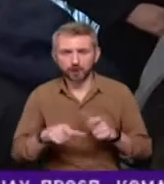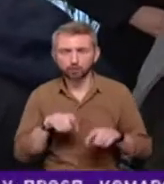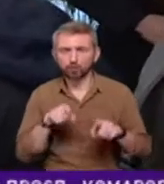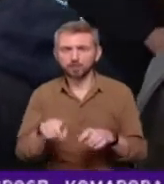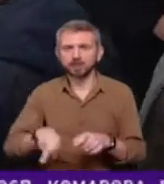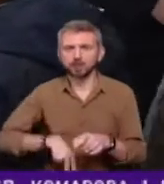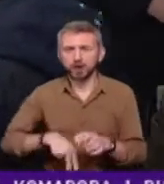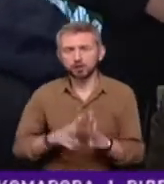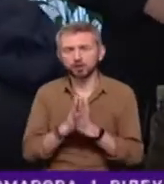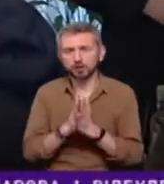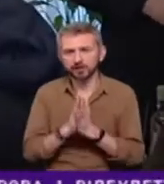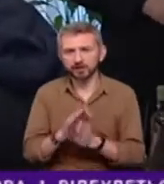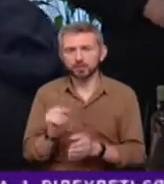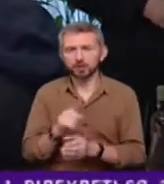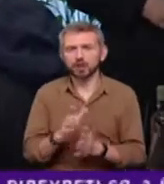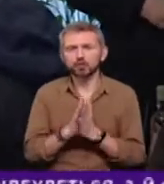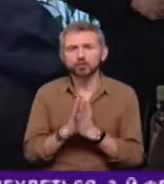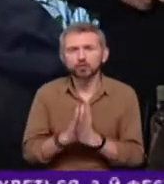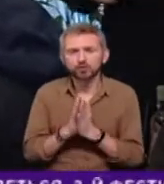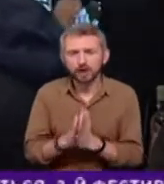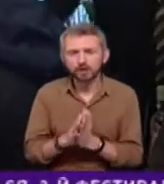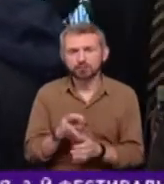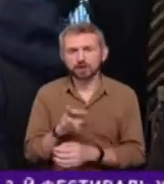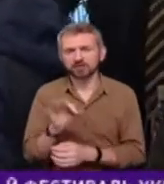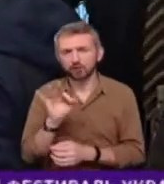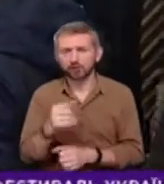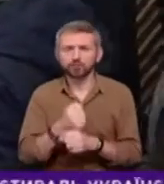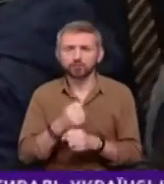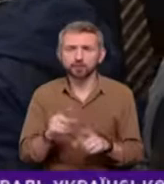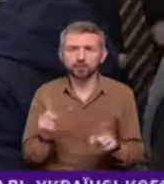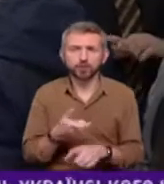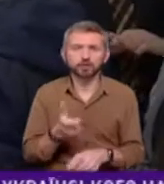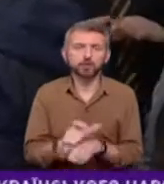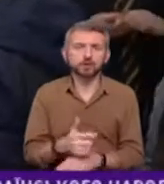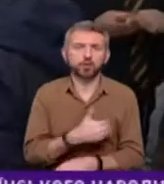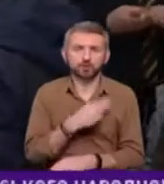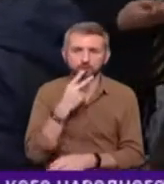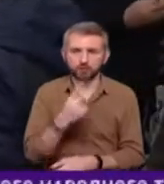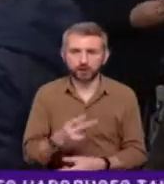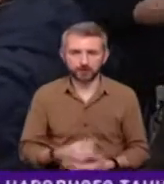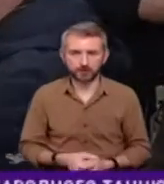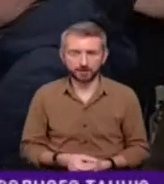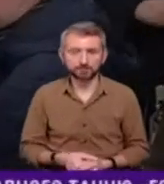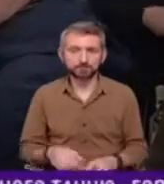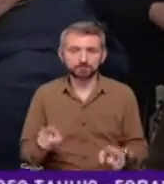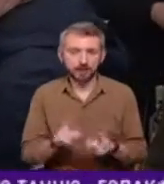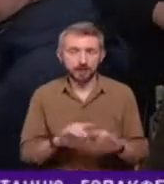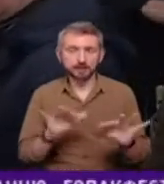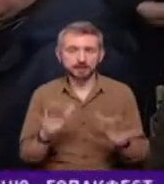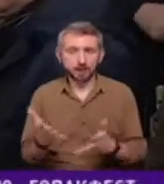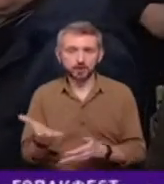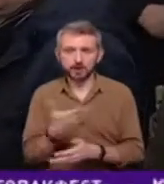ректора просити про те, що, ну, будь ласка, ну, Максим Олегович, ну, зробіть щось, ну, дуже хочемо бачити. Так і сталося,